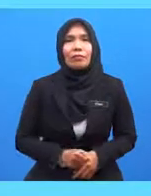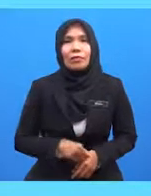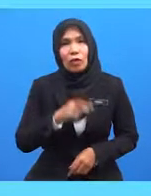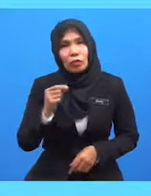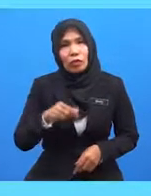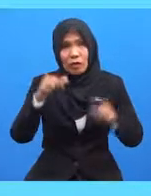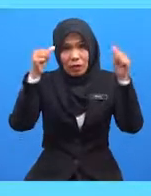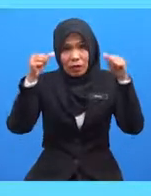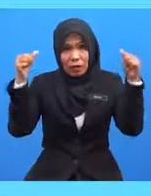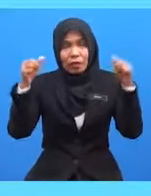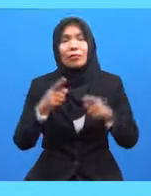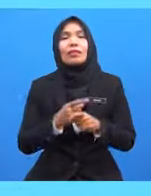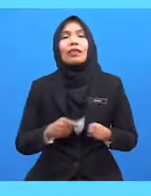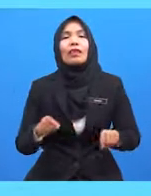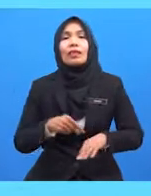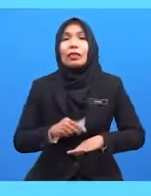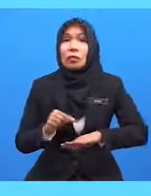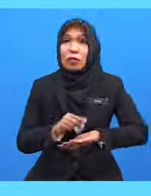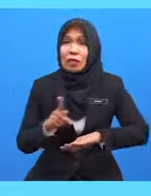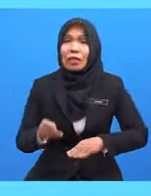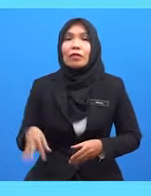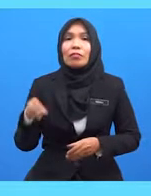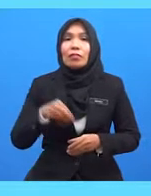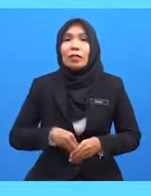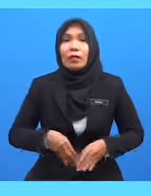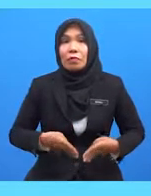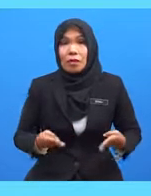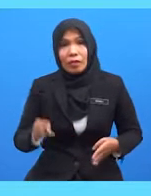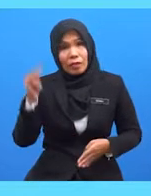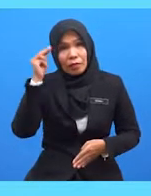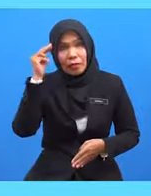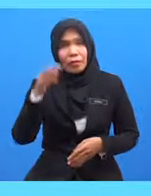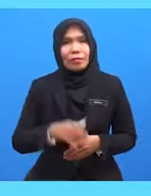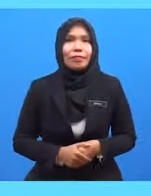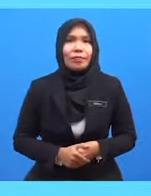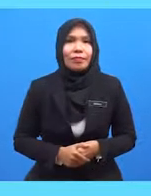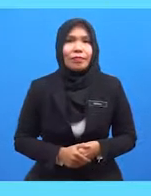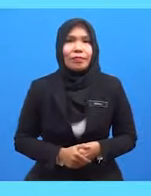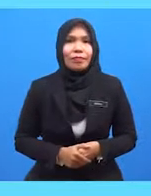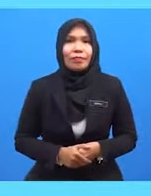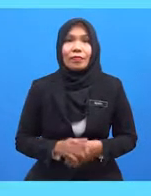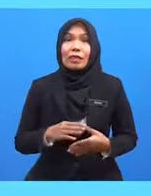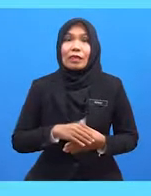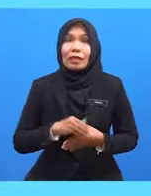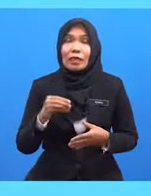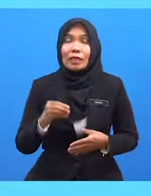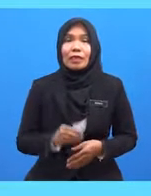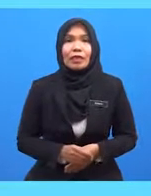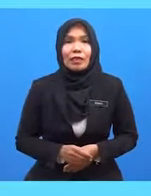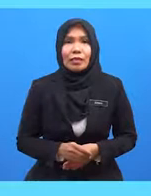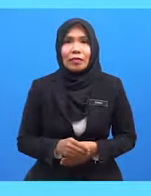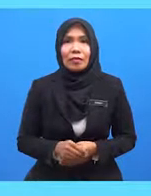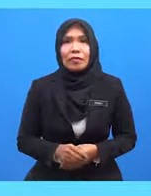dalam bahasa Melayu. Kandungan batu bersurat ialah perintah yang